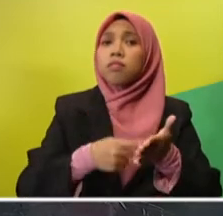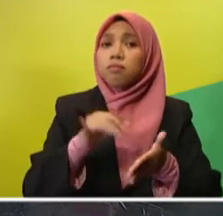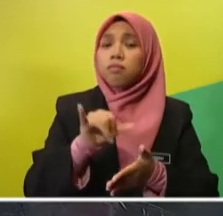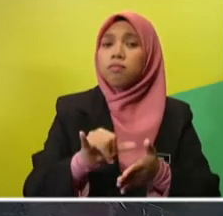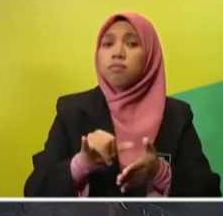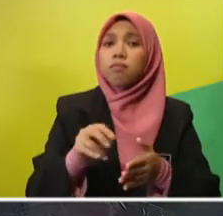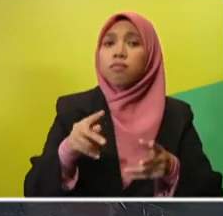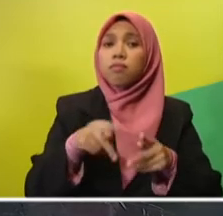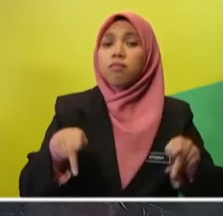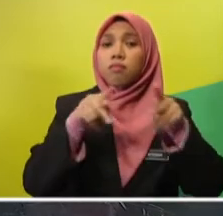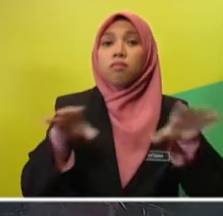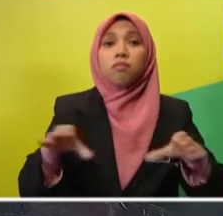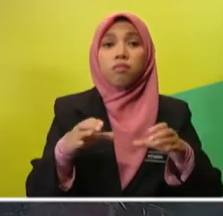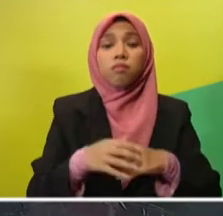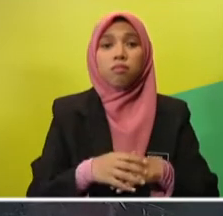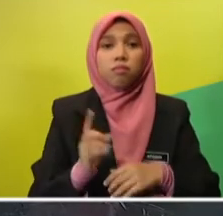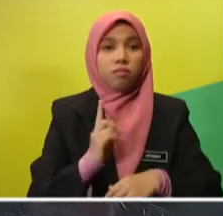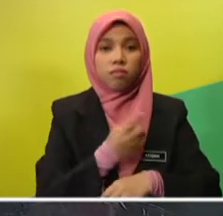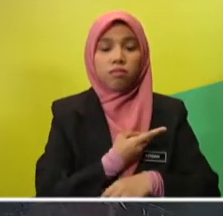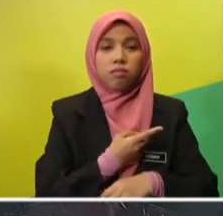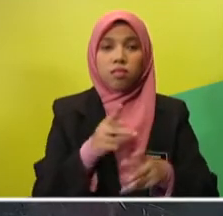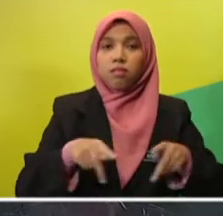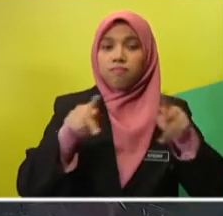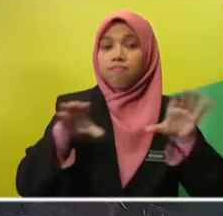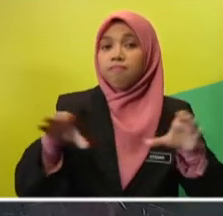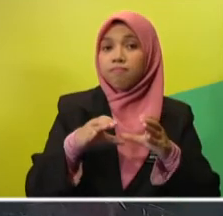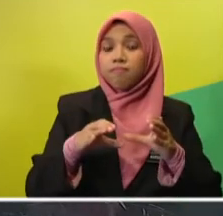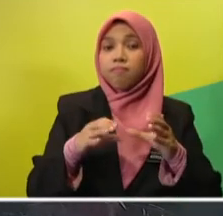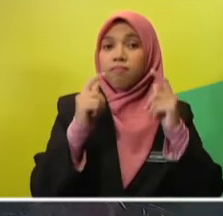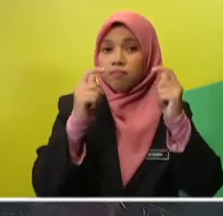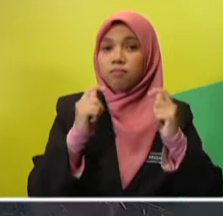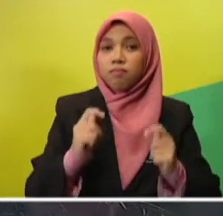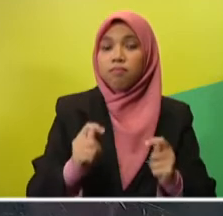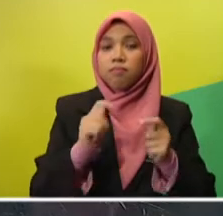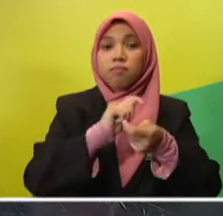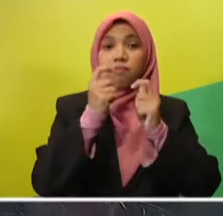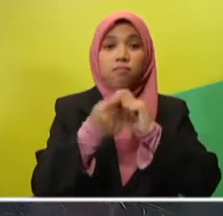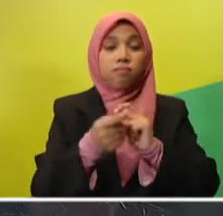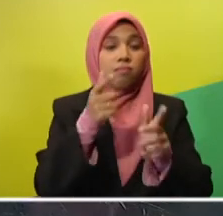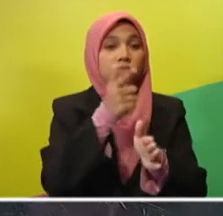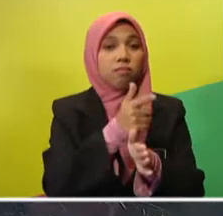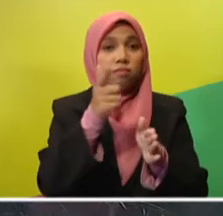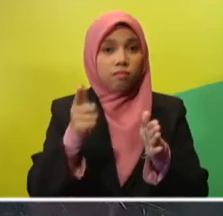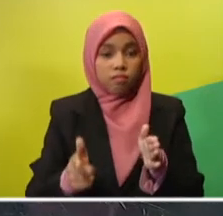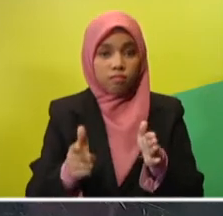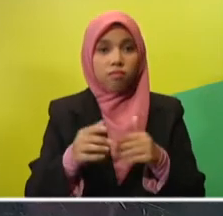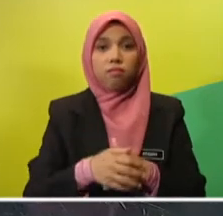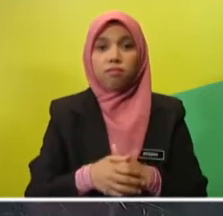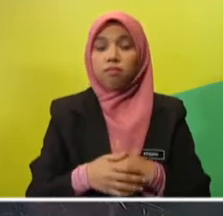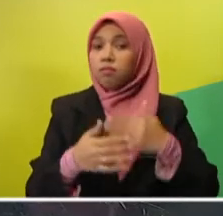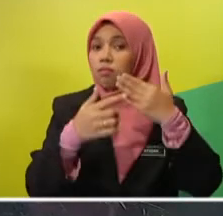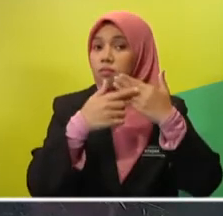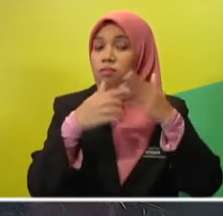Kita perlu lakukan teknik tukar posisi. Okey. Okay, kemudian, tangan klien